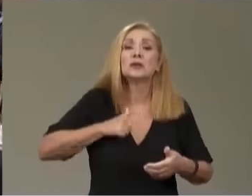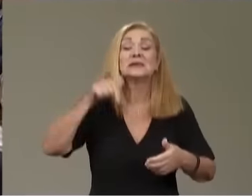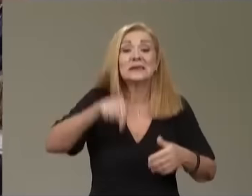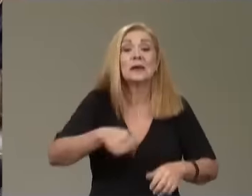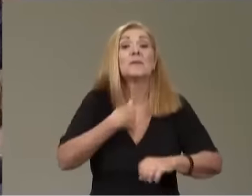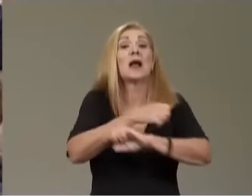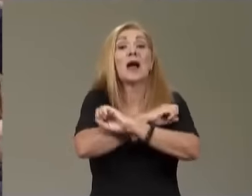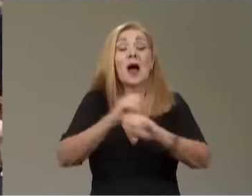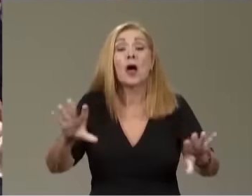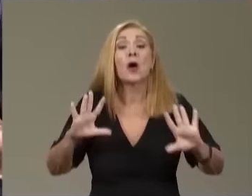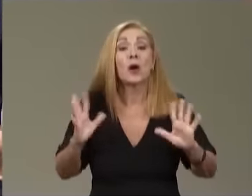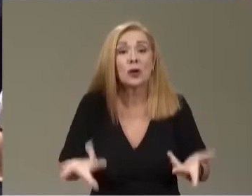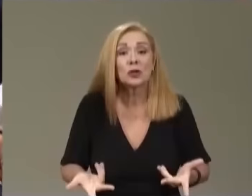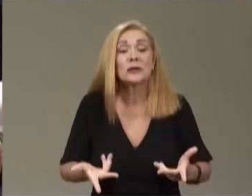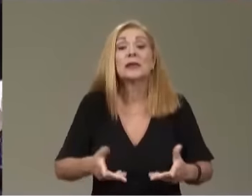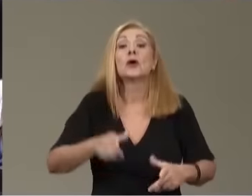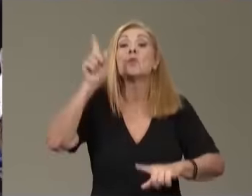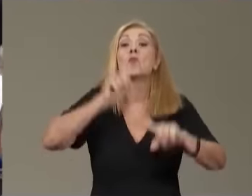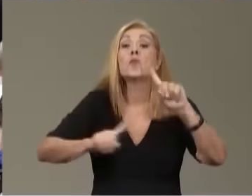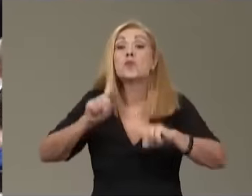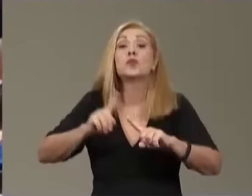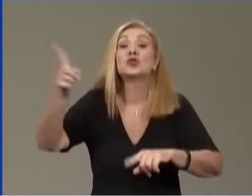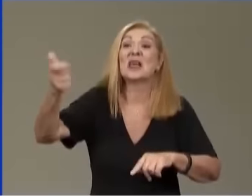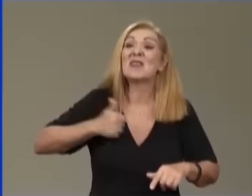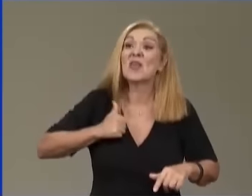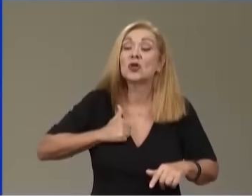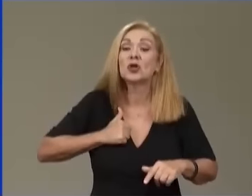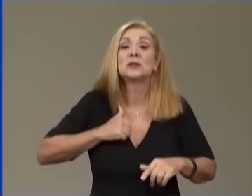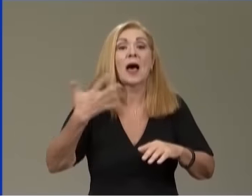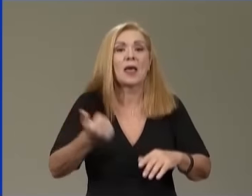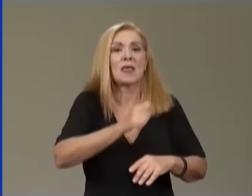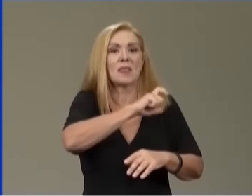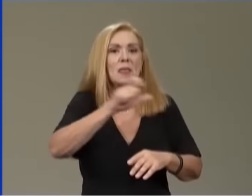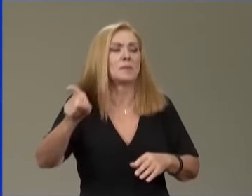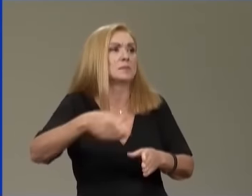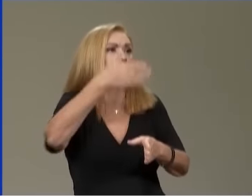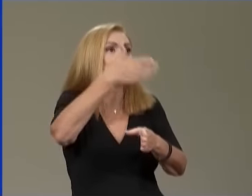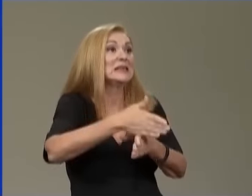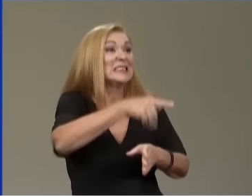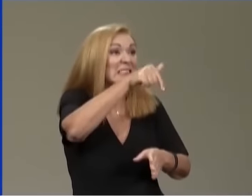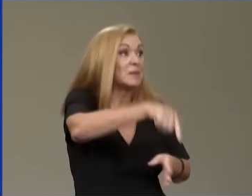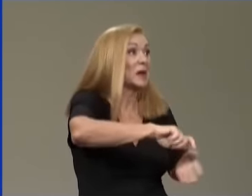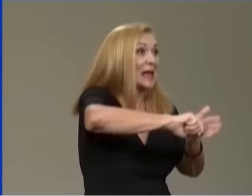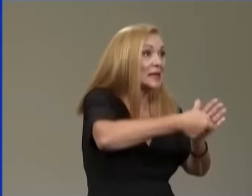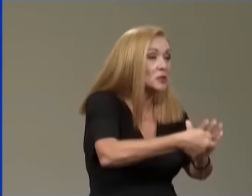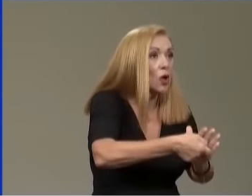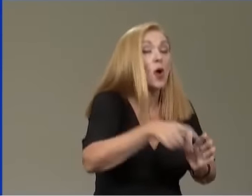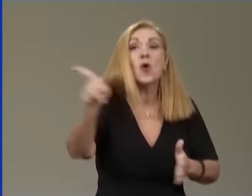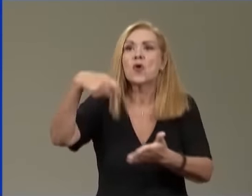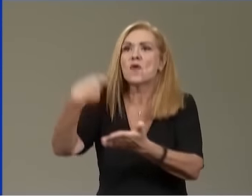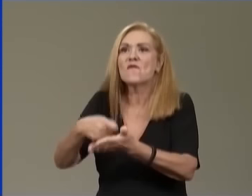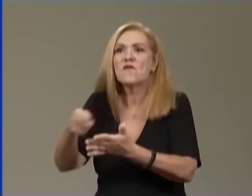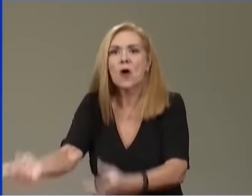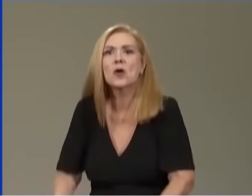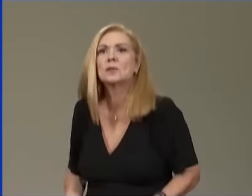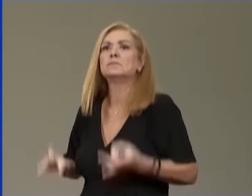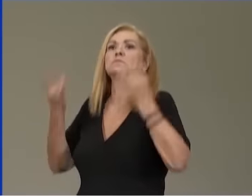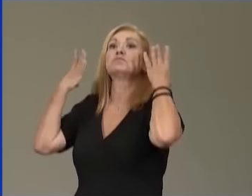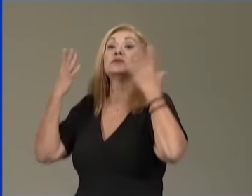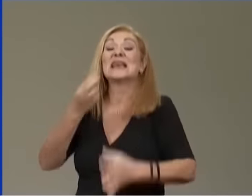όποιος ιδιοκτήτης νοικιάζει ένα διαμέρισμα το οποίο σήμερα είναι κλειστό, θα απαλλάσσεται από το φόρο ενοικίου